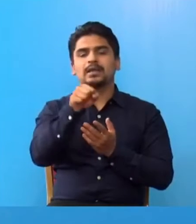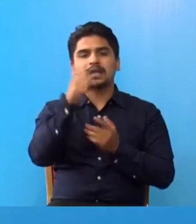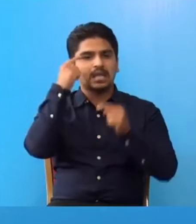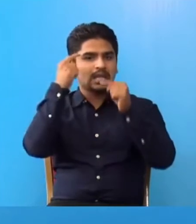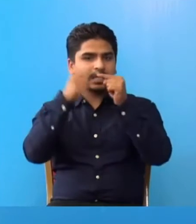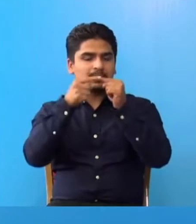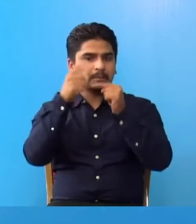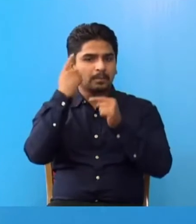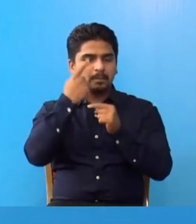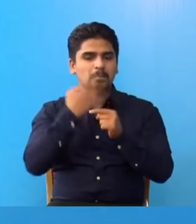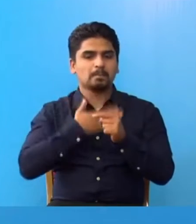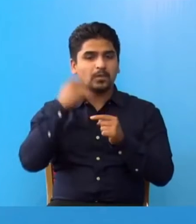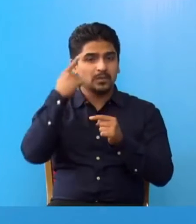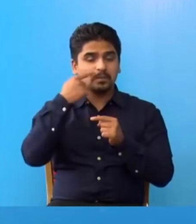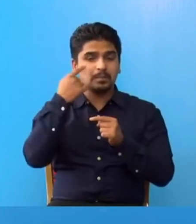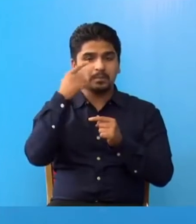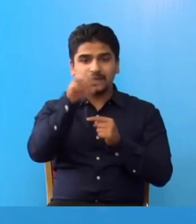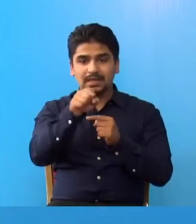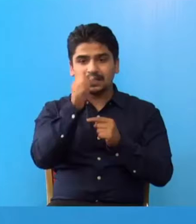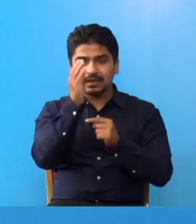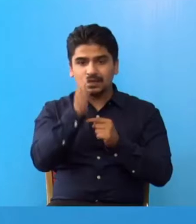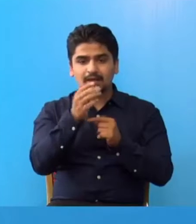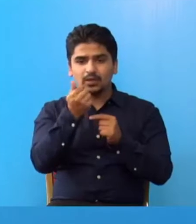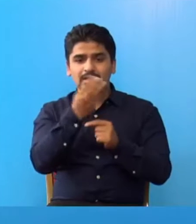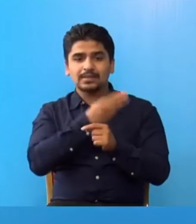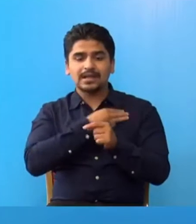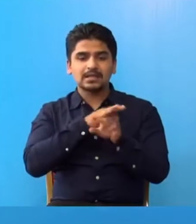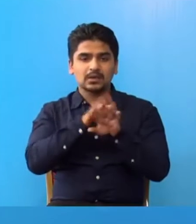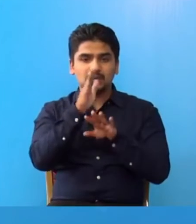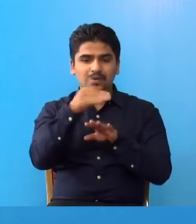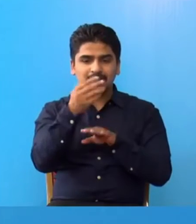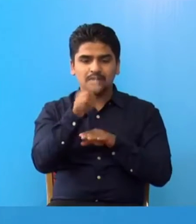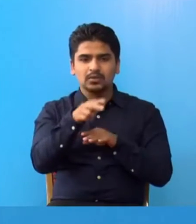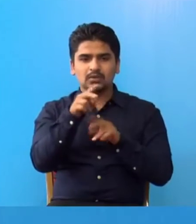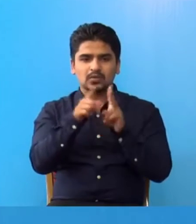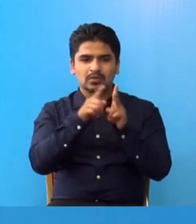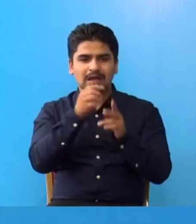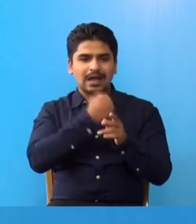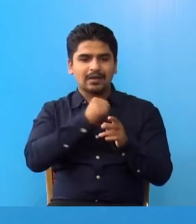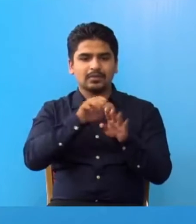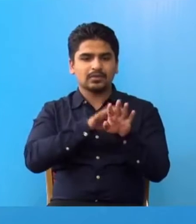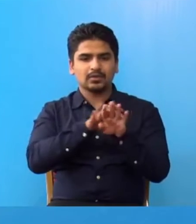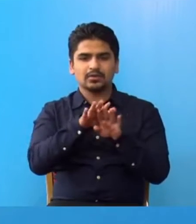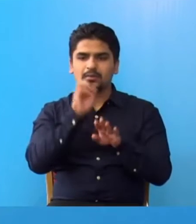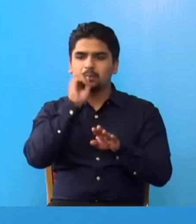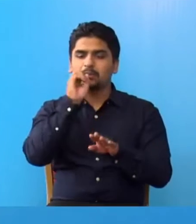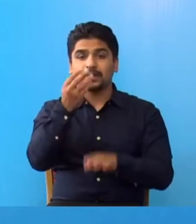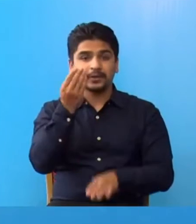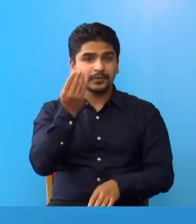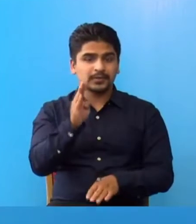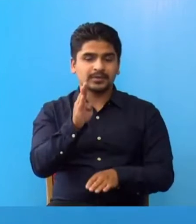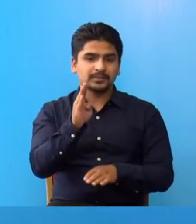भिज्ञान मनों जशको कारहले घरता खेरी कती मानचे हरूले यो कुरा हरू अफंथ हरू संग प्रकर्द गरेक हो हुँचा